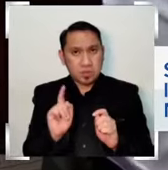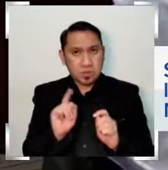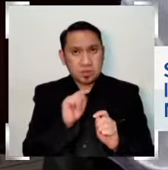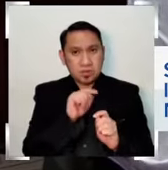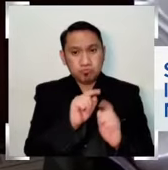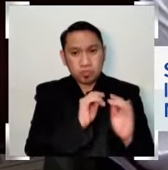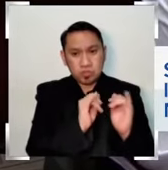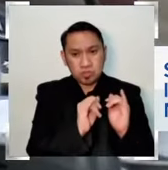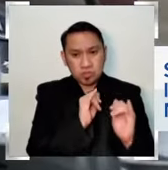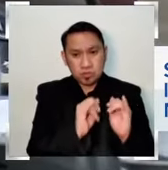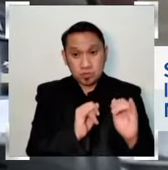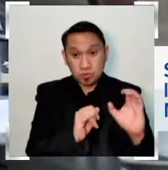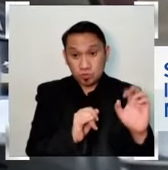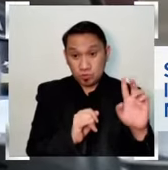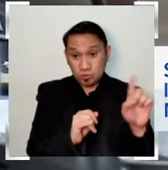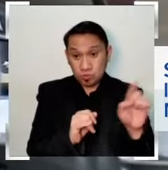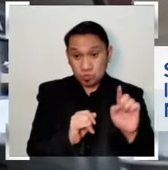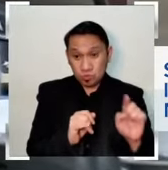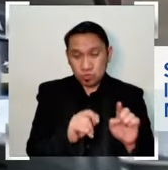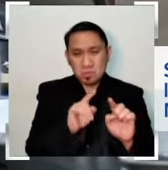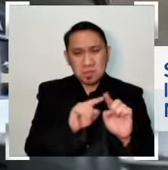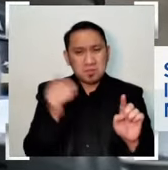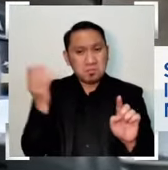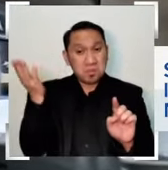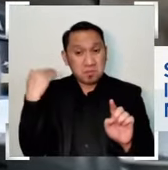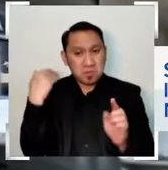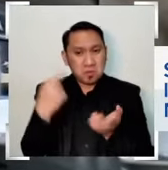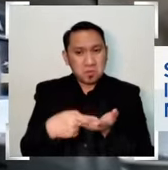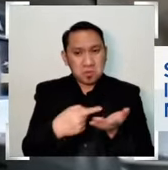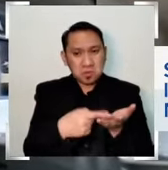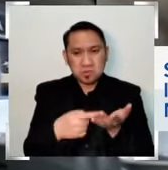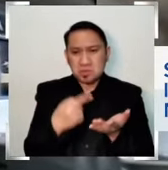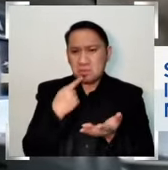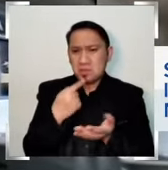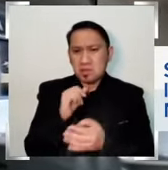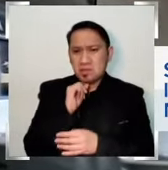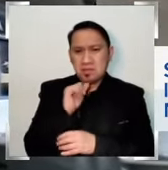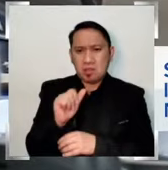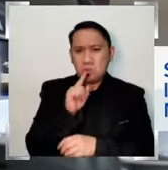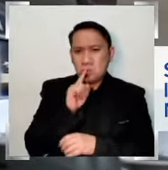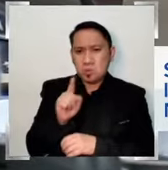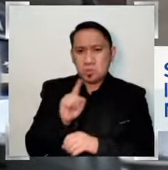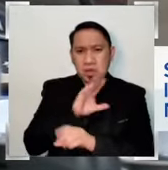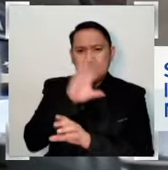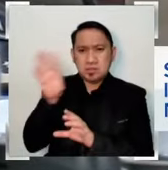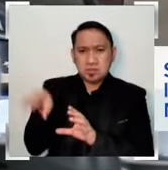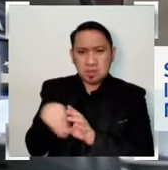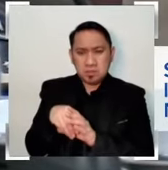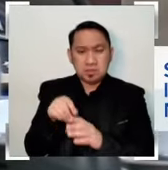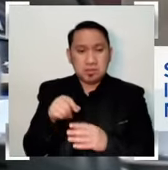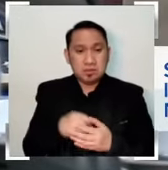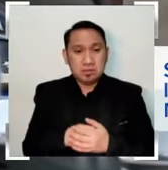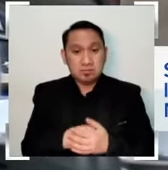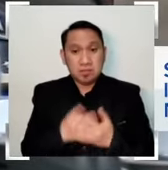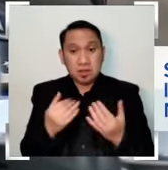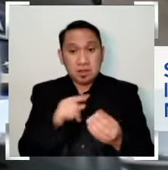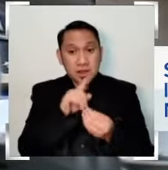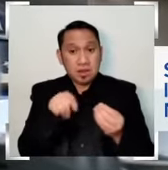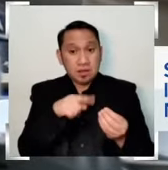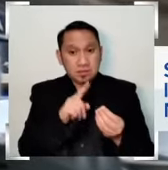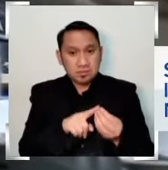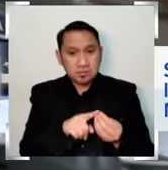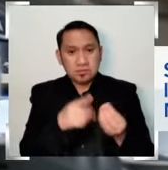sa nakaraang pagdinig, itinanggi ni Cruz na sangkot siya sa onion hoarding. Naungkat din kanina ang tungkol sa mga umano'y